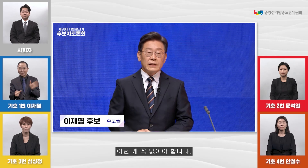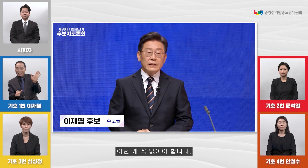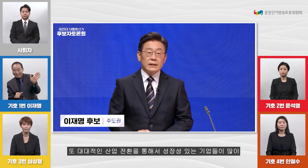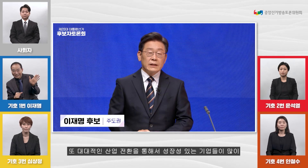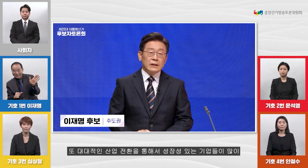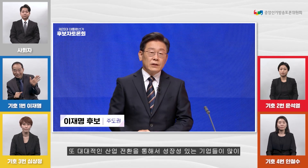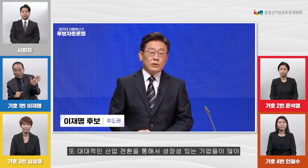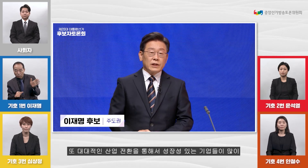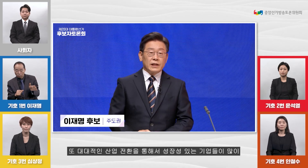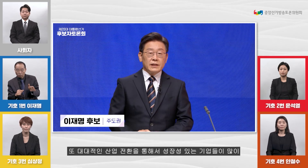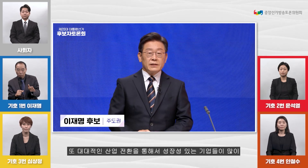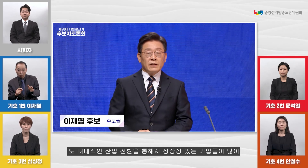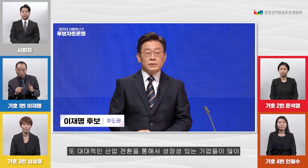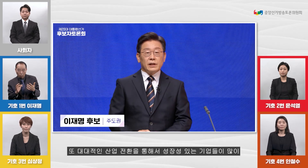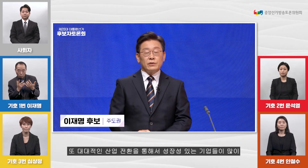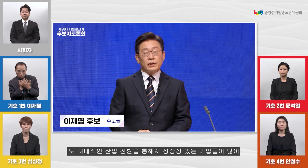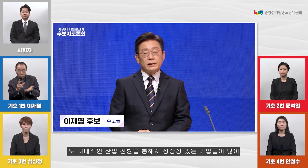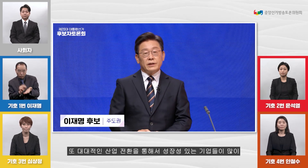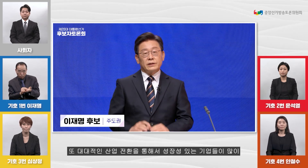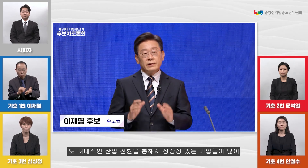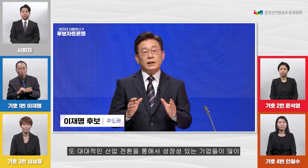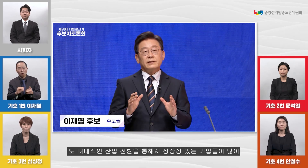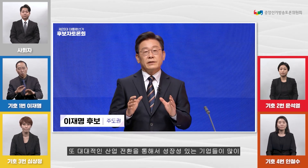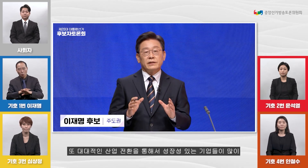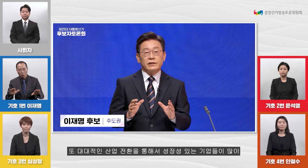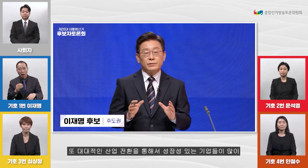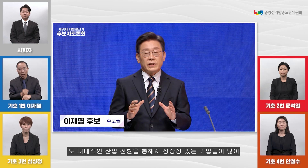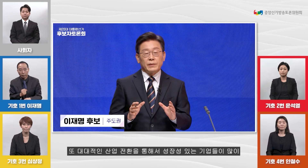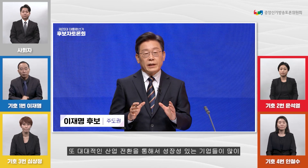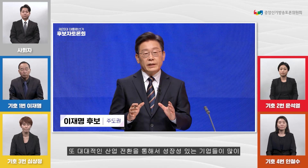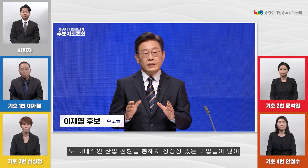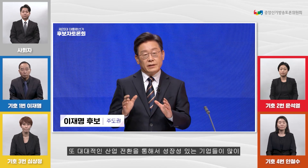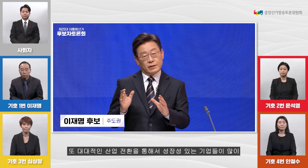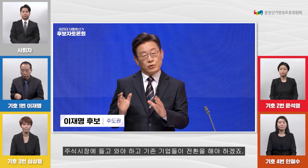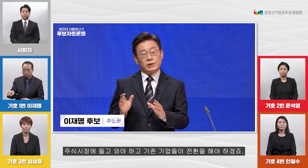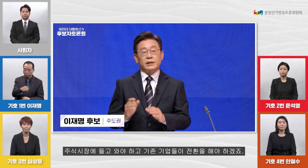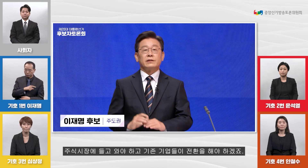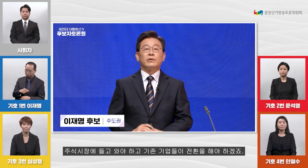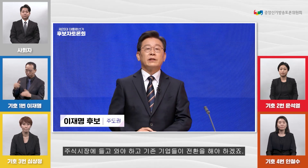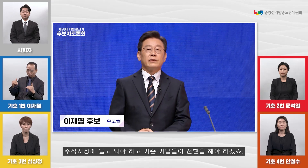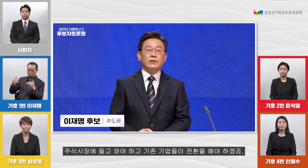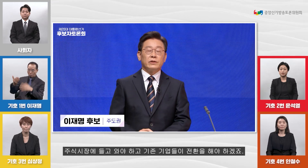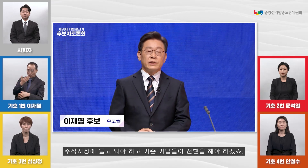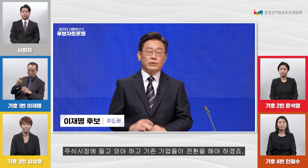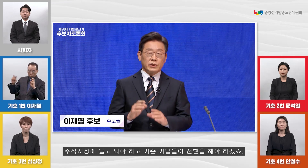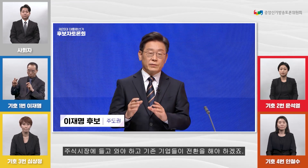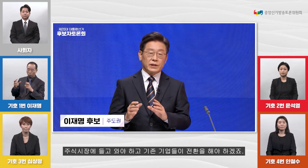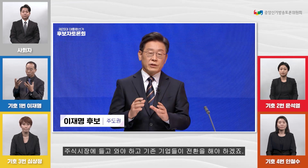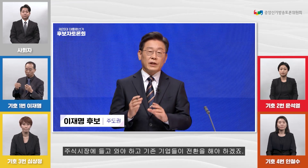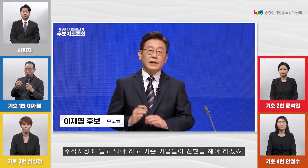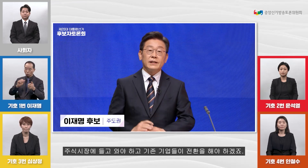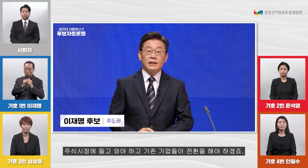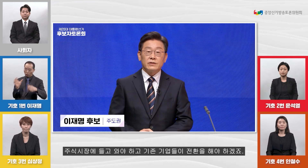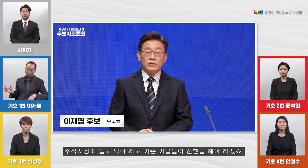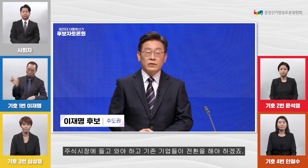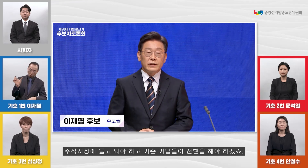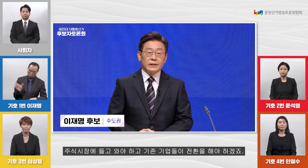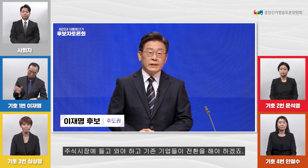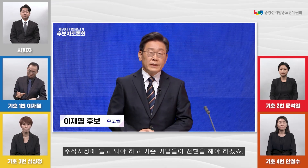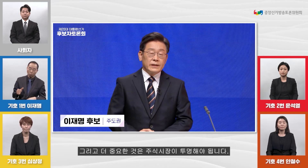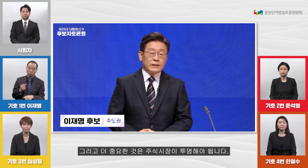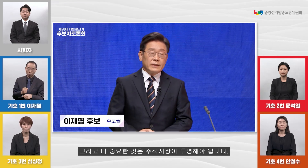됩니다. 또 대대적인 산업 전환을 통해서 성장성 있는 기업들이 많이 주식시장에 들어와야 되고 기존 기업들이 전환을 해야